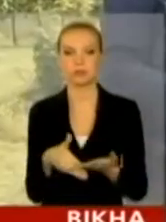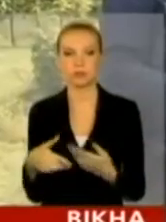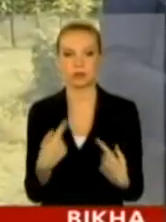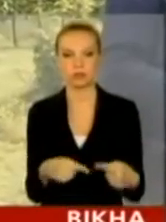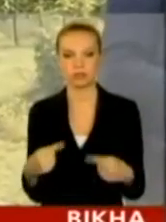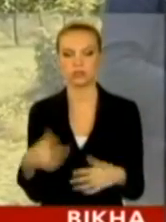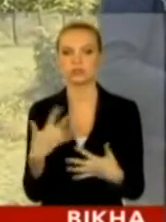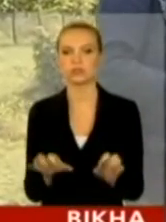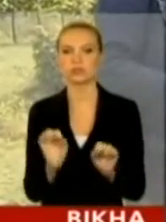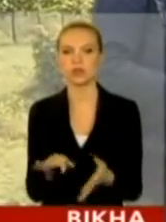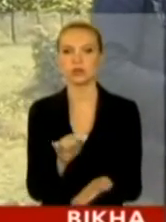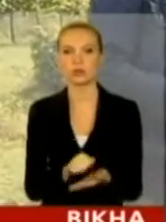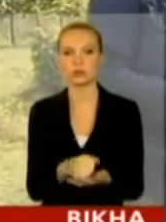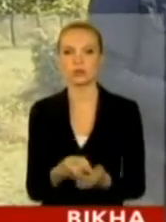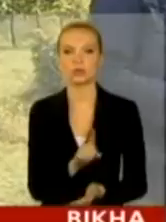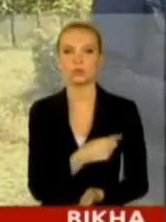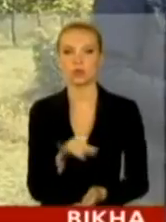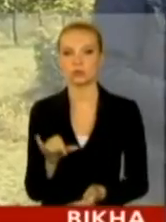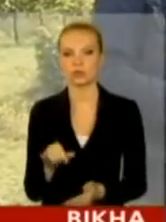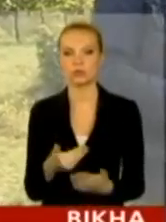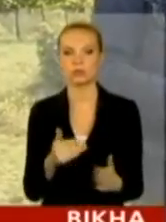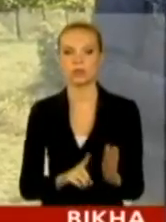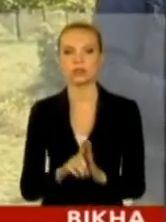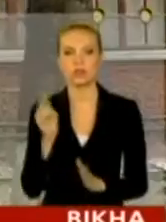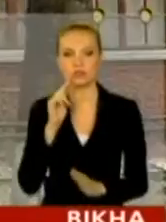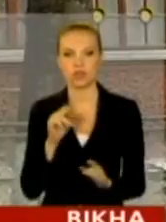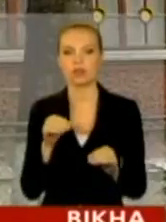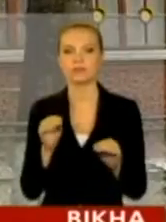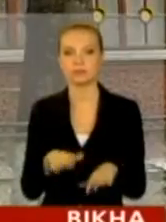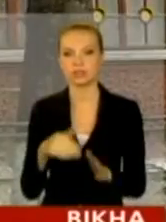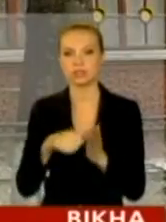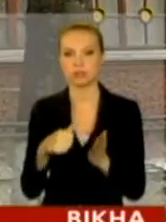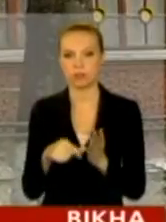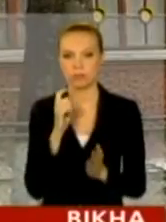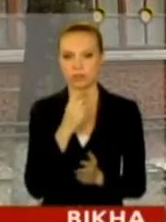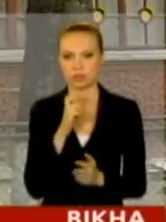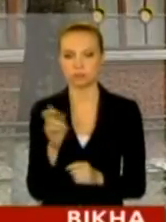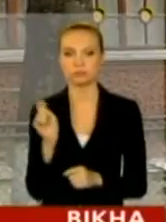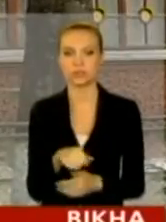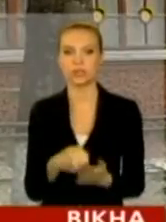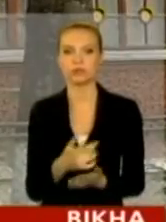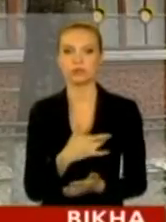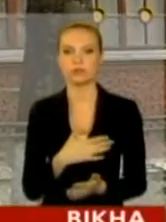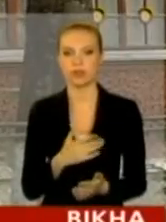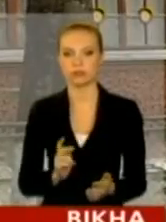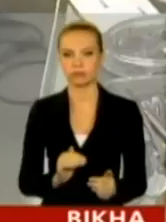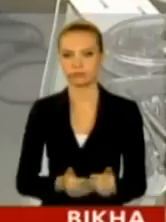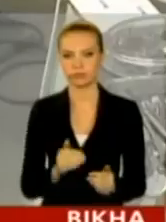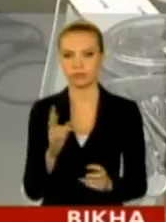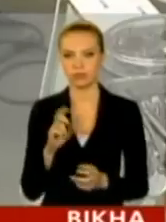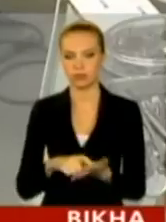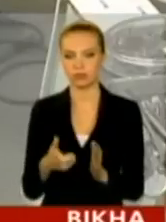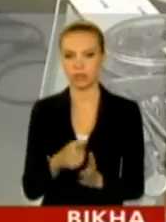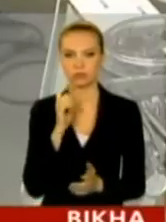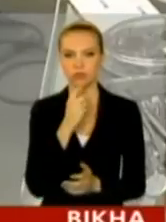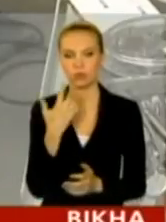іншим. Уже здала документи до медучилища і перед навчальним роком вирішила запломбувати зуби. Приїхала до приватного кабінету стоматолога. Родина